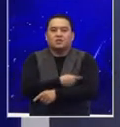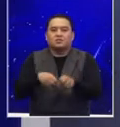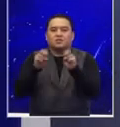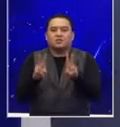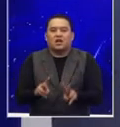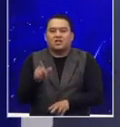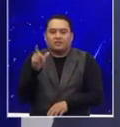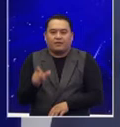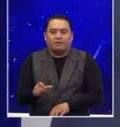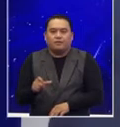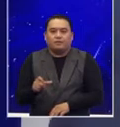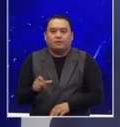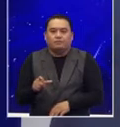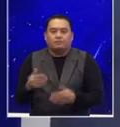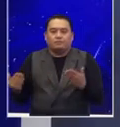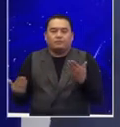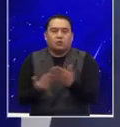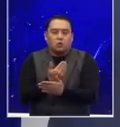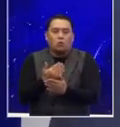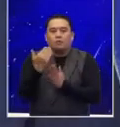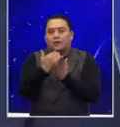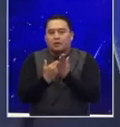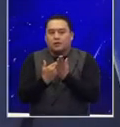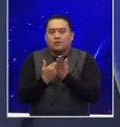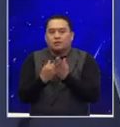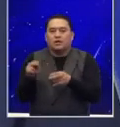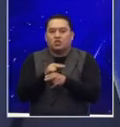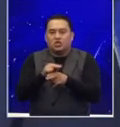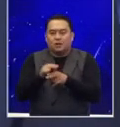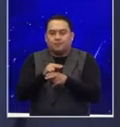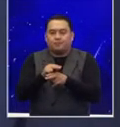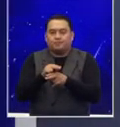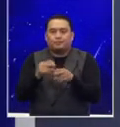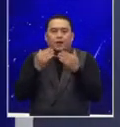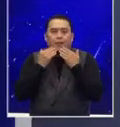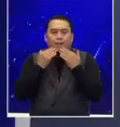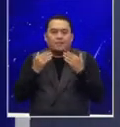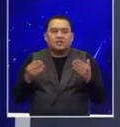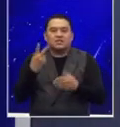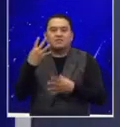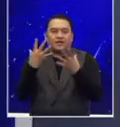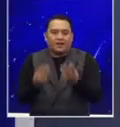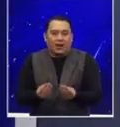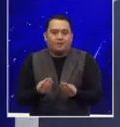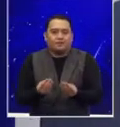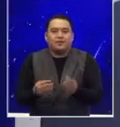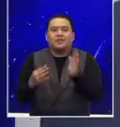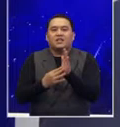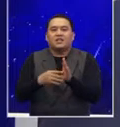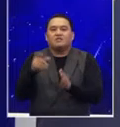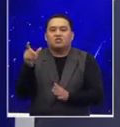кадров к новым протоколам лечения. За последние два дня 9